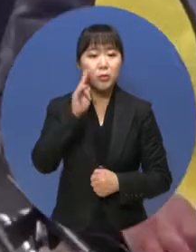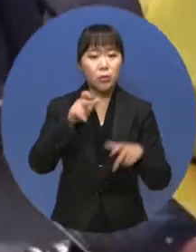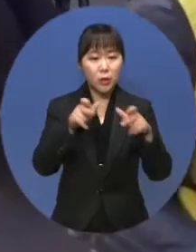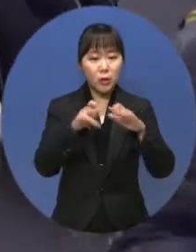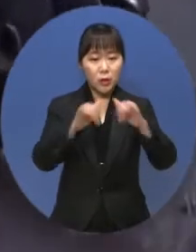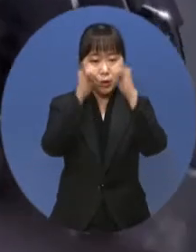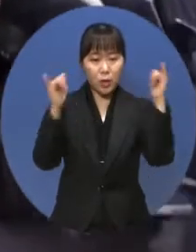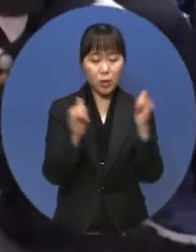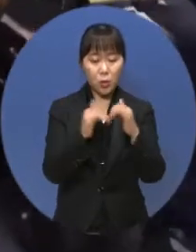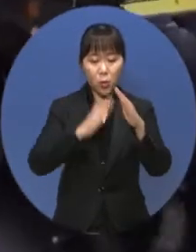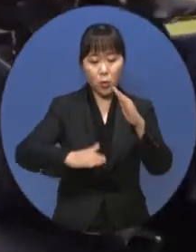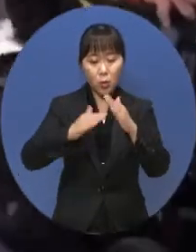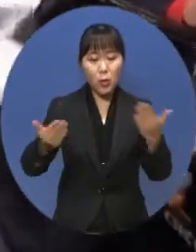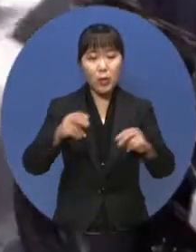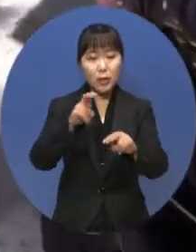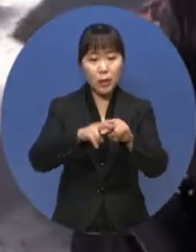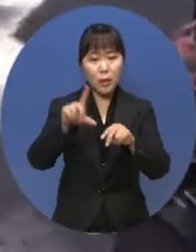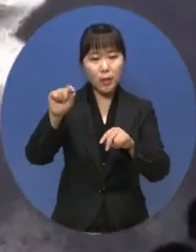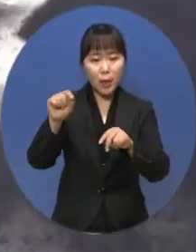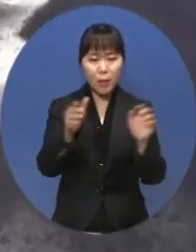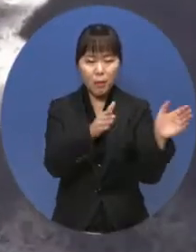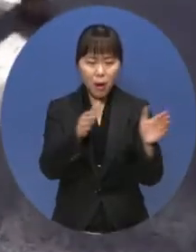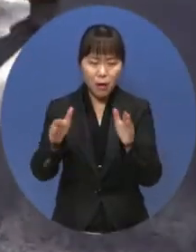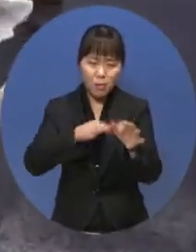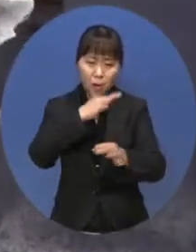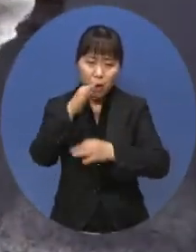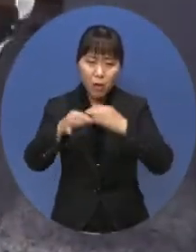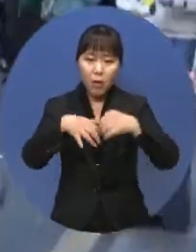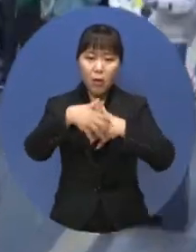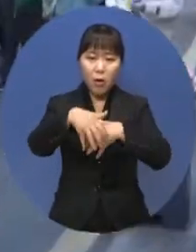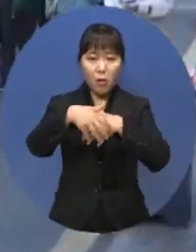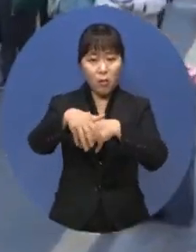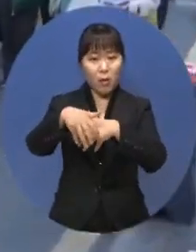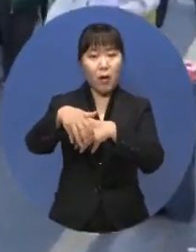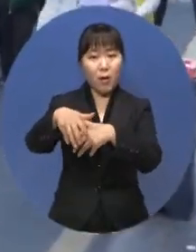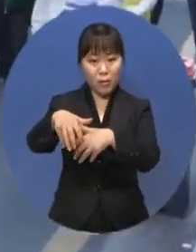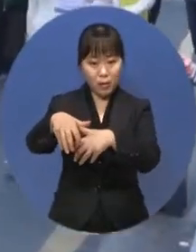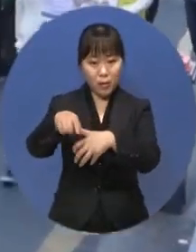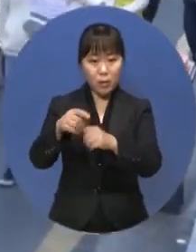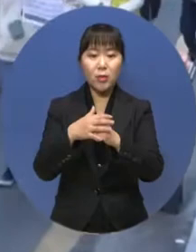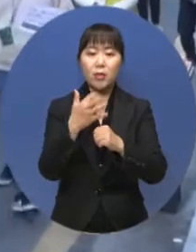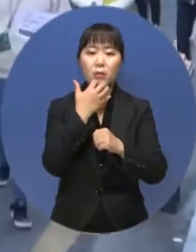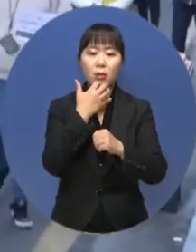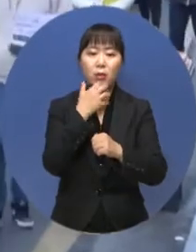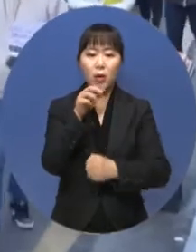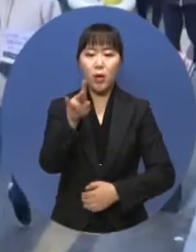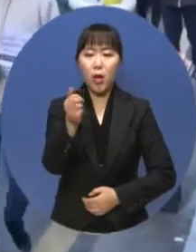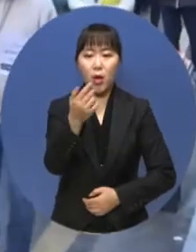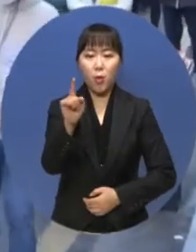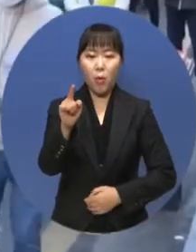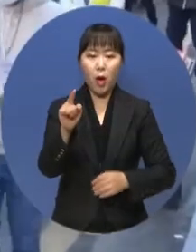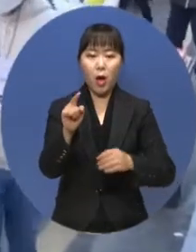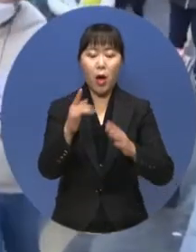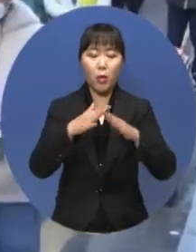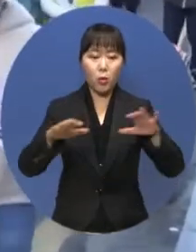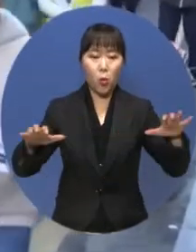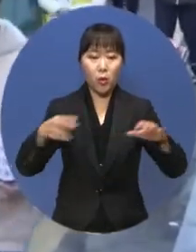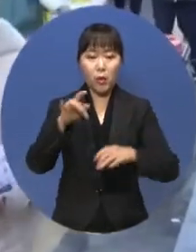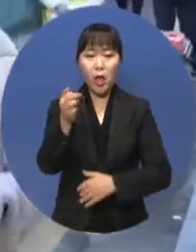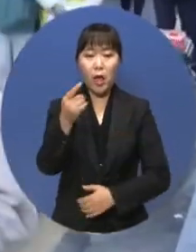중증장애인 사회적 공공 일자리 1만 개 마련을 호소하며 거리 행진을 하는 서울 회화동 대학로